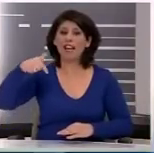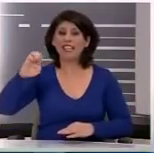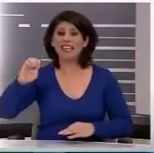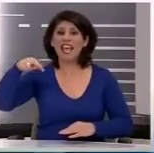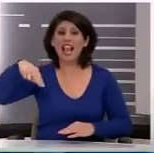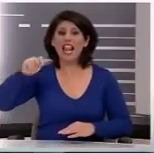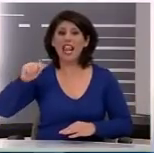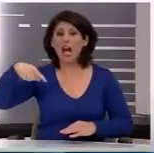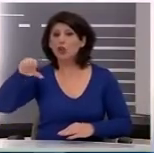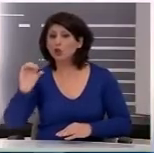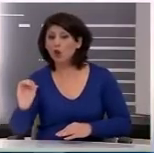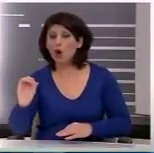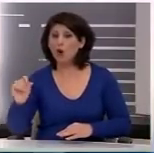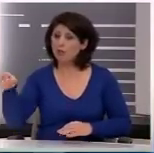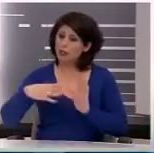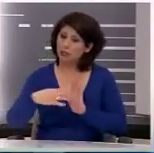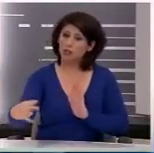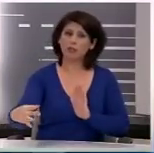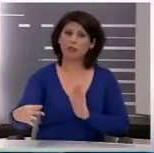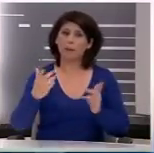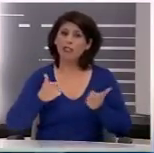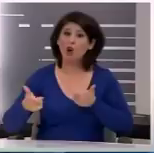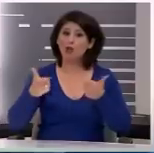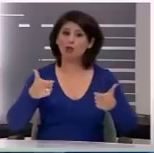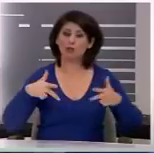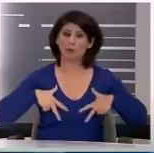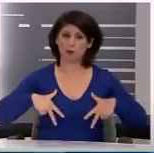εσείς υπεύθυνο της επιθεώρησης του Υπουργείου.